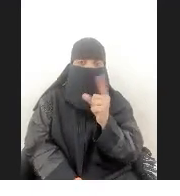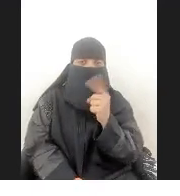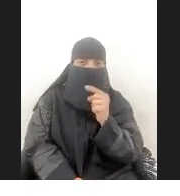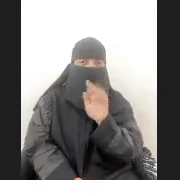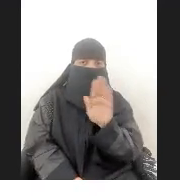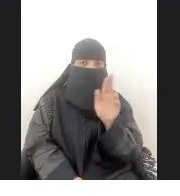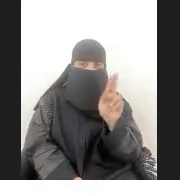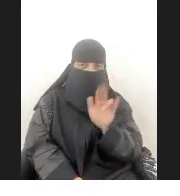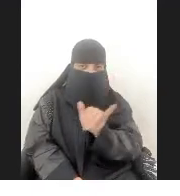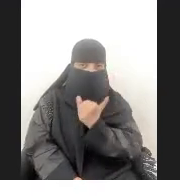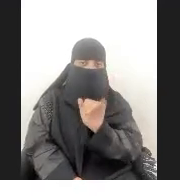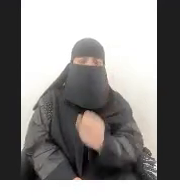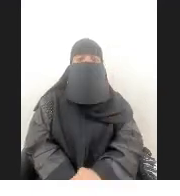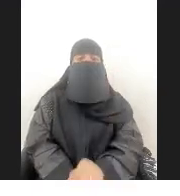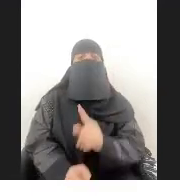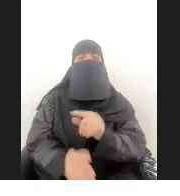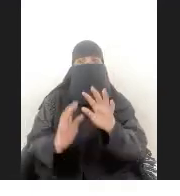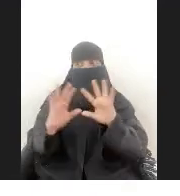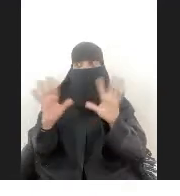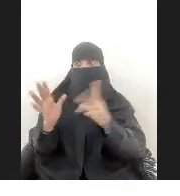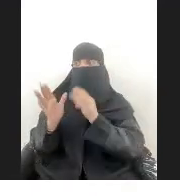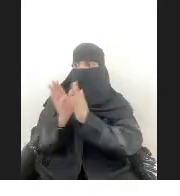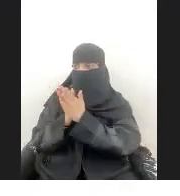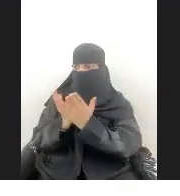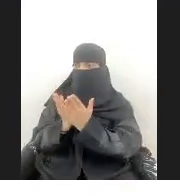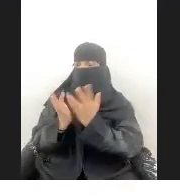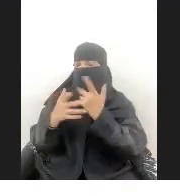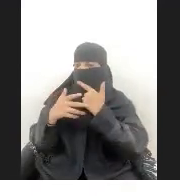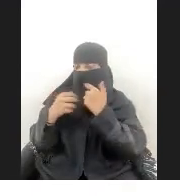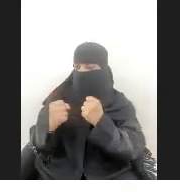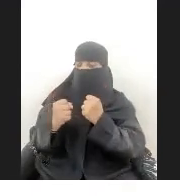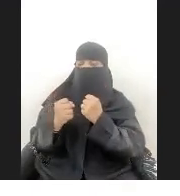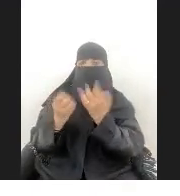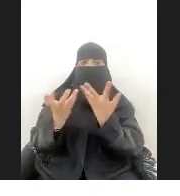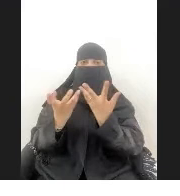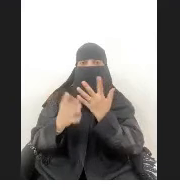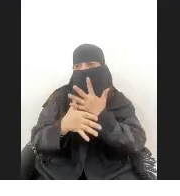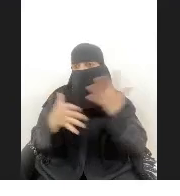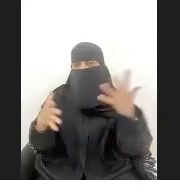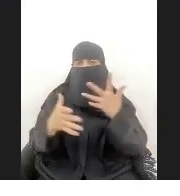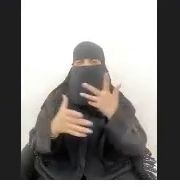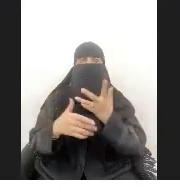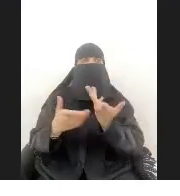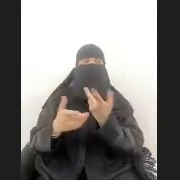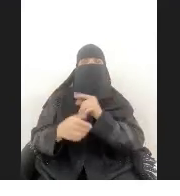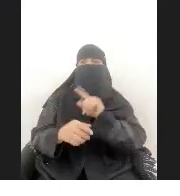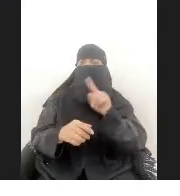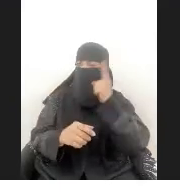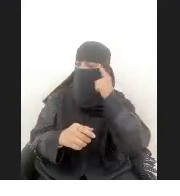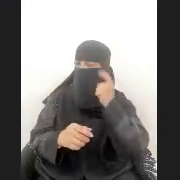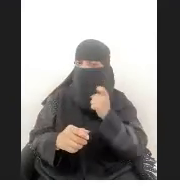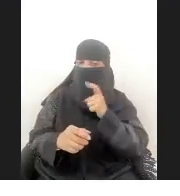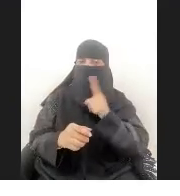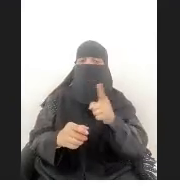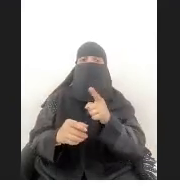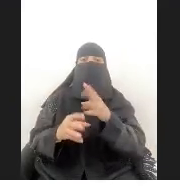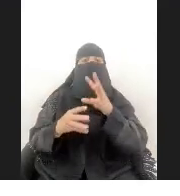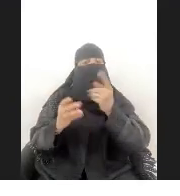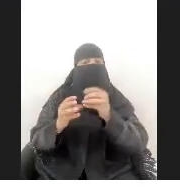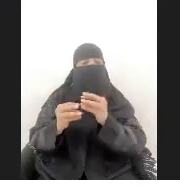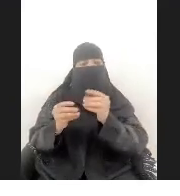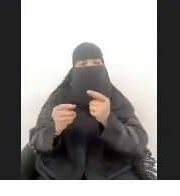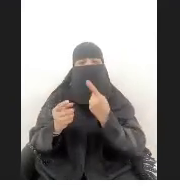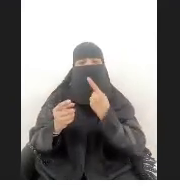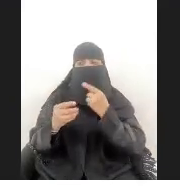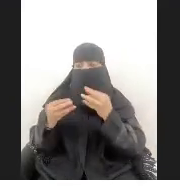وننظمه ونجعل المحتوى الدسم والصعب على المتعلم والمعقد منظم بالنسبة للمتعلم، ونقدمه عن